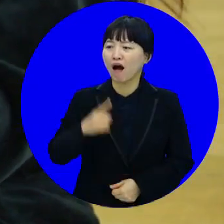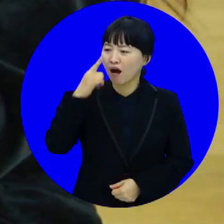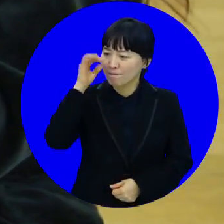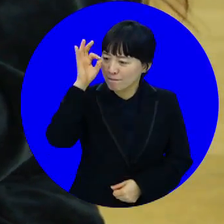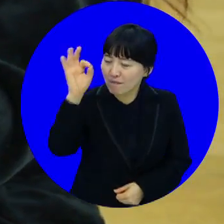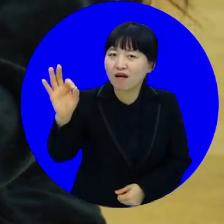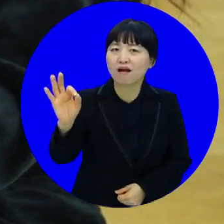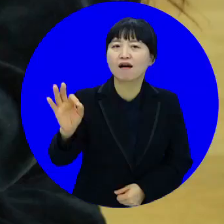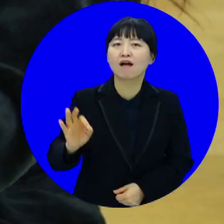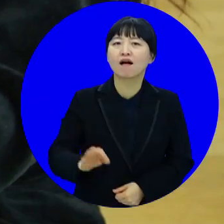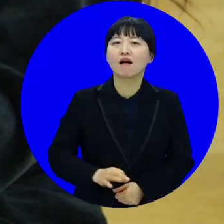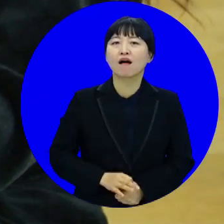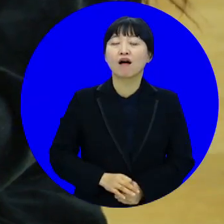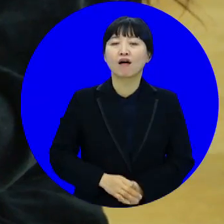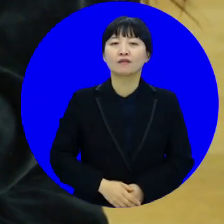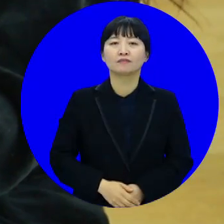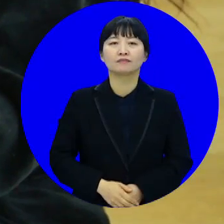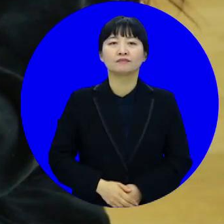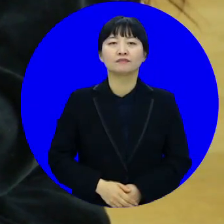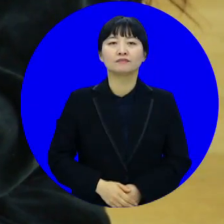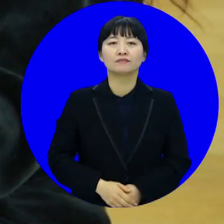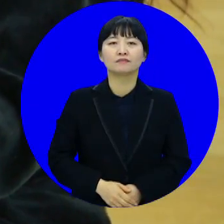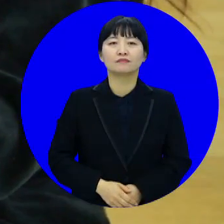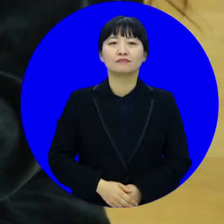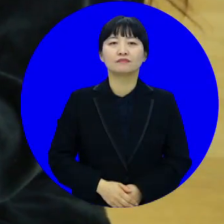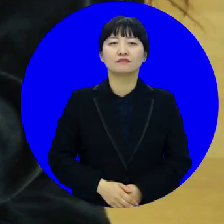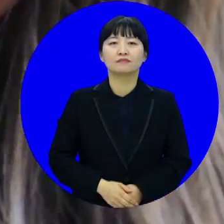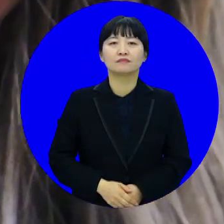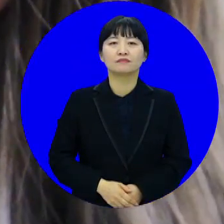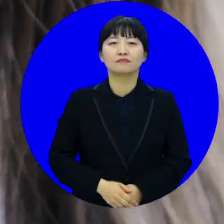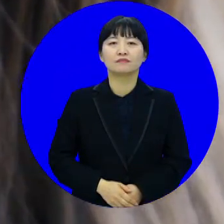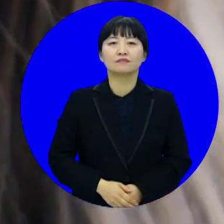비나같이 해야지. 눈 좀 봐라.